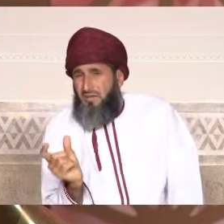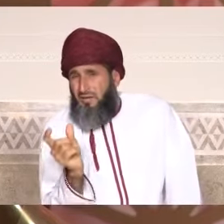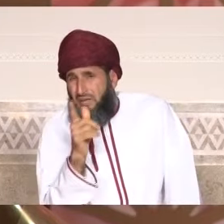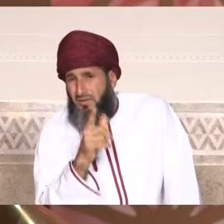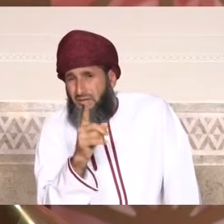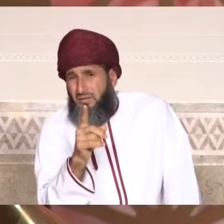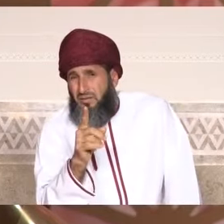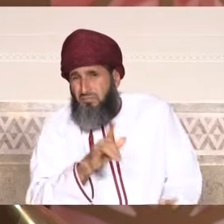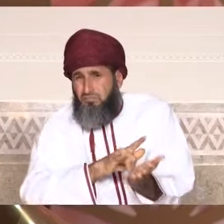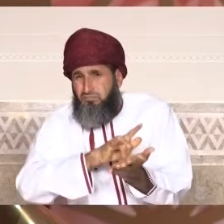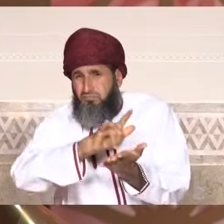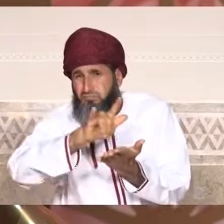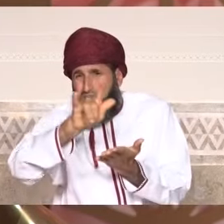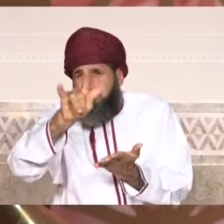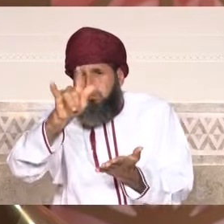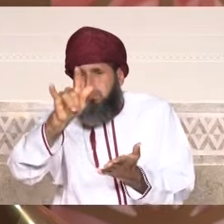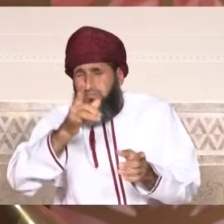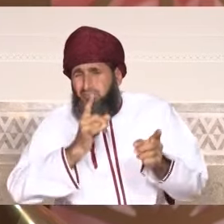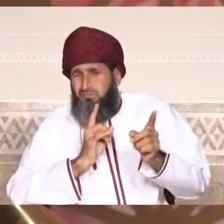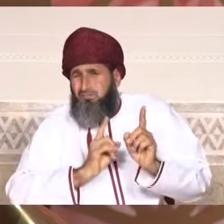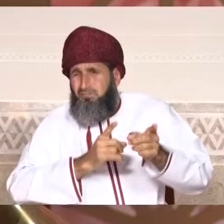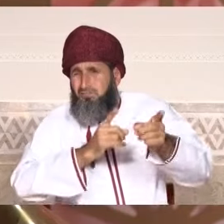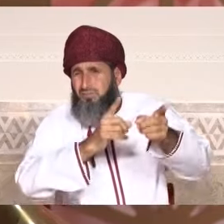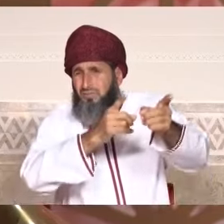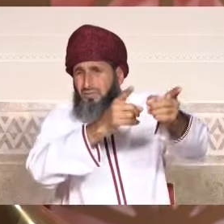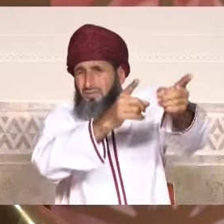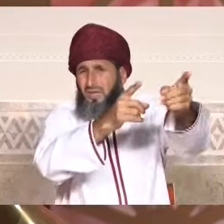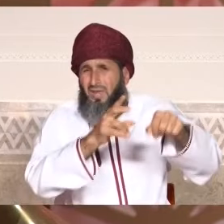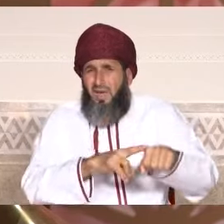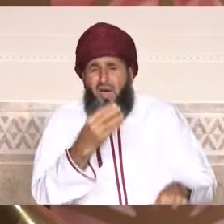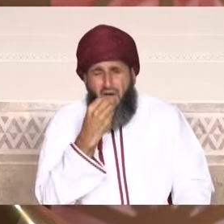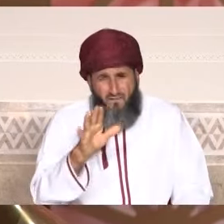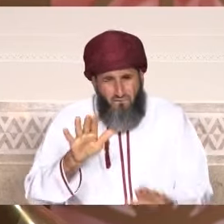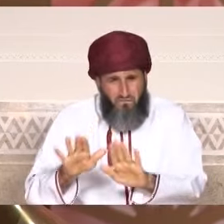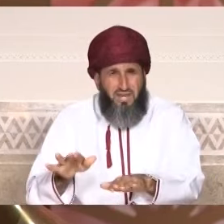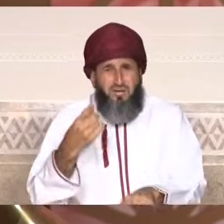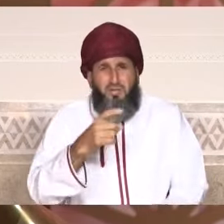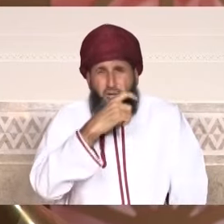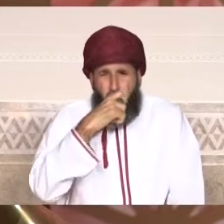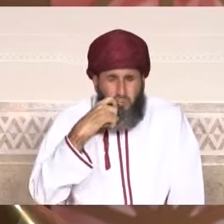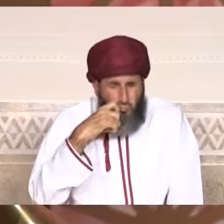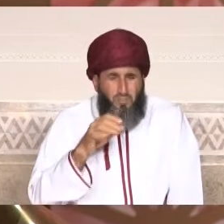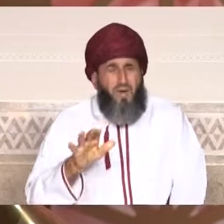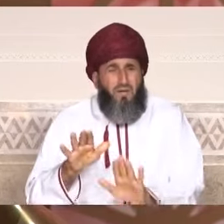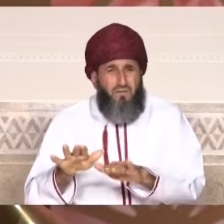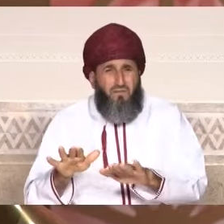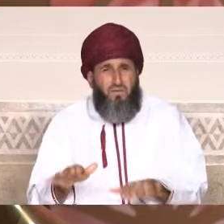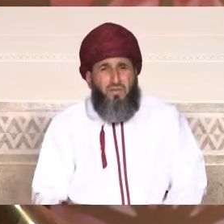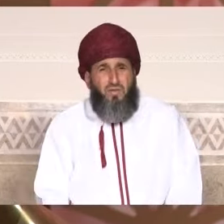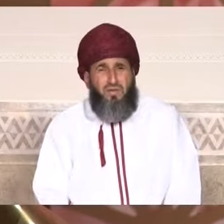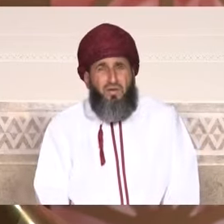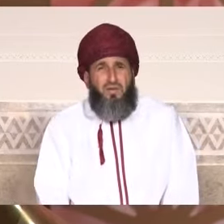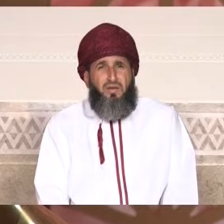كان سافر أصحاب رسول الله صلى الله عليه وسلم فقالوا فمنا المفطر ومنا الصائم، نعم، لكن في